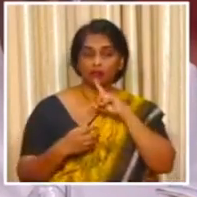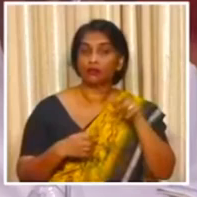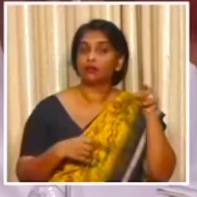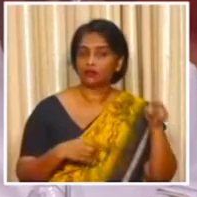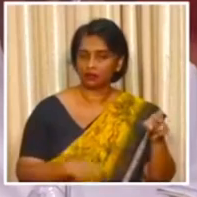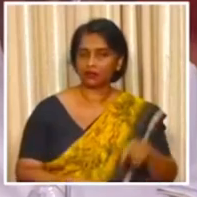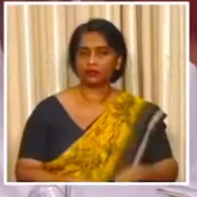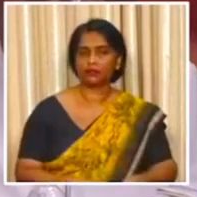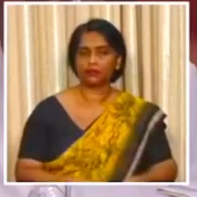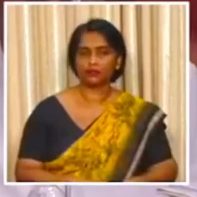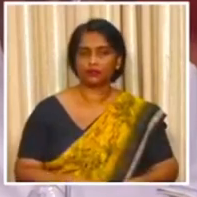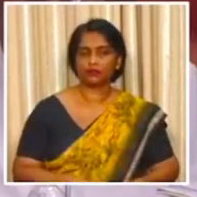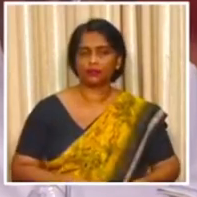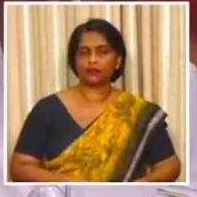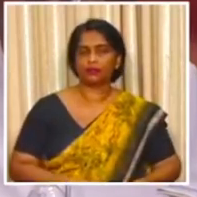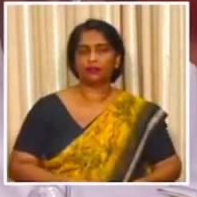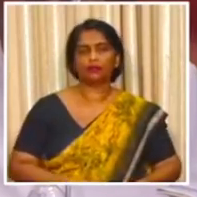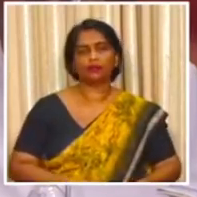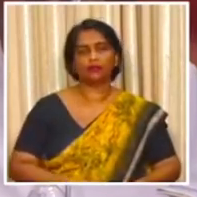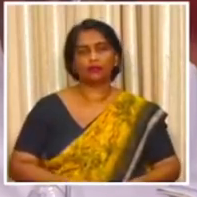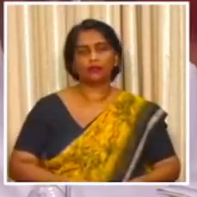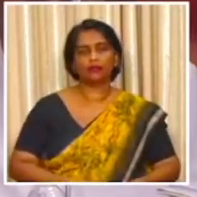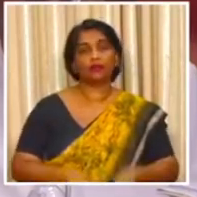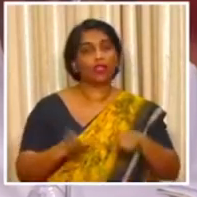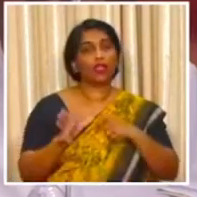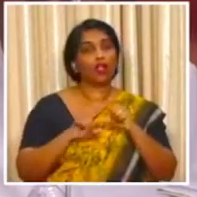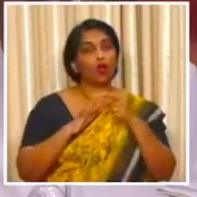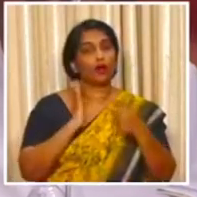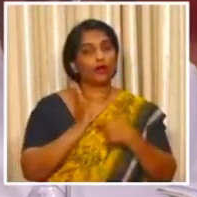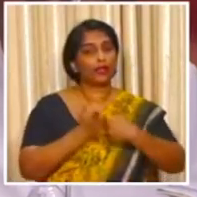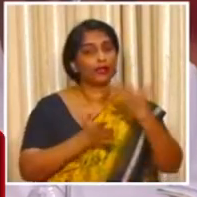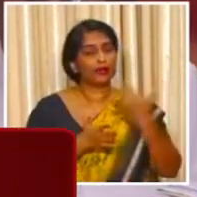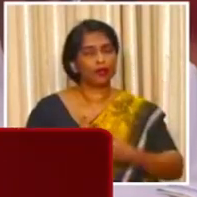එතකොට මේක සම්බන්ධයෙන් ඔඩිට් වාර්තා